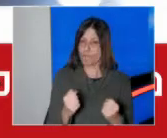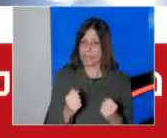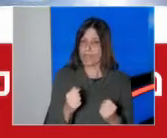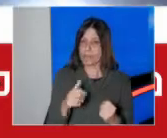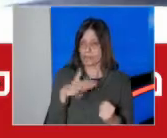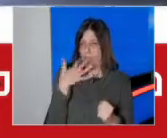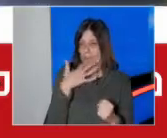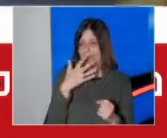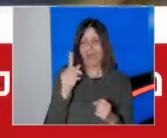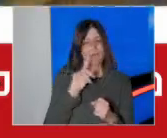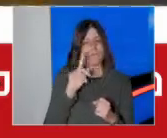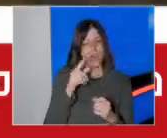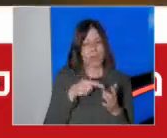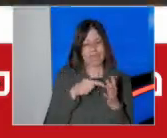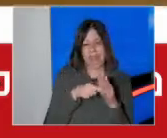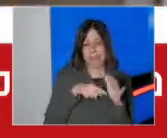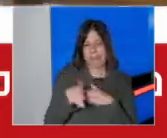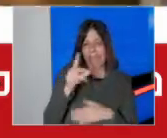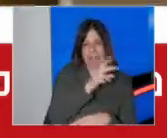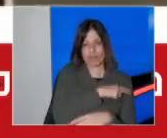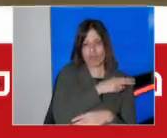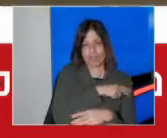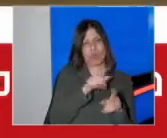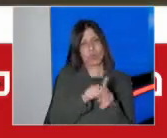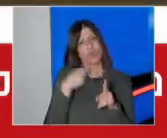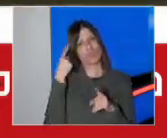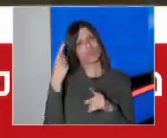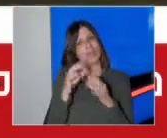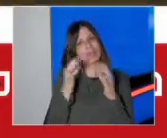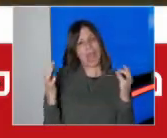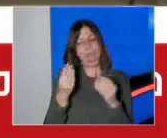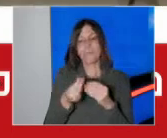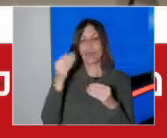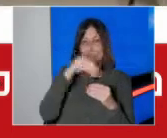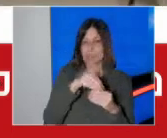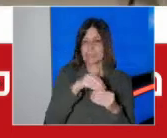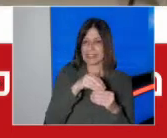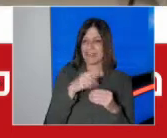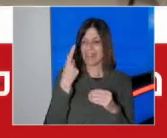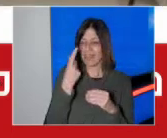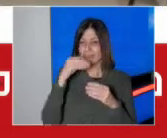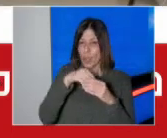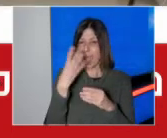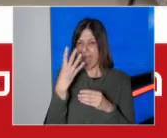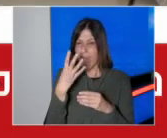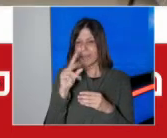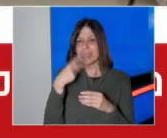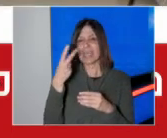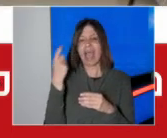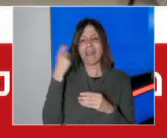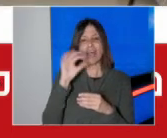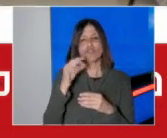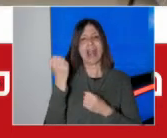מחמירה, ולא על הבריחה מהשוטרים כפי שהיה נדמה בתחילה. בנוסף, יוחסה לאחד מ4 עבירה של נהיגה